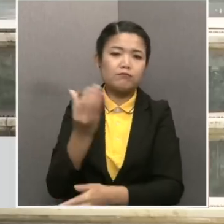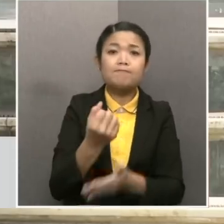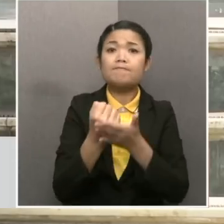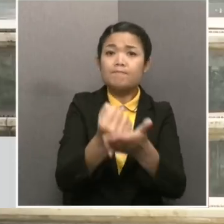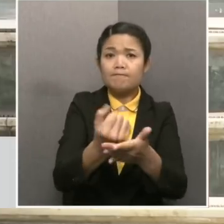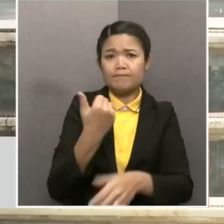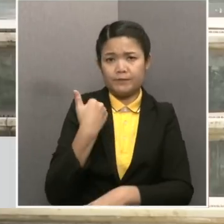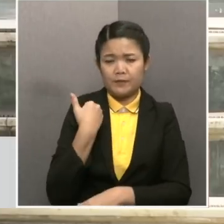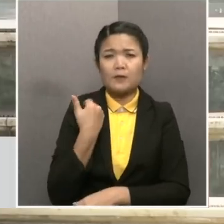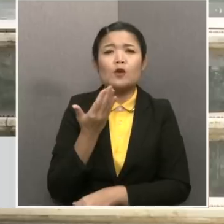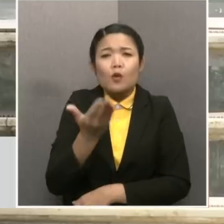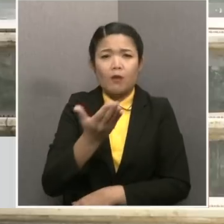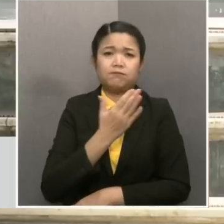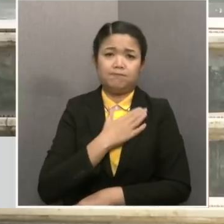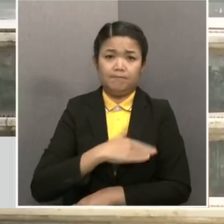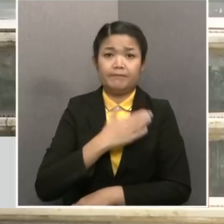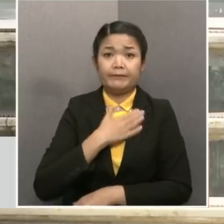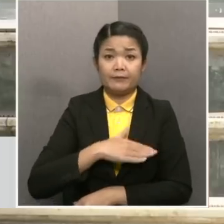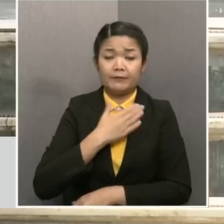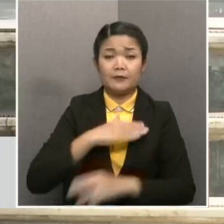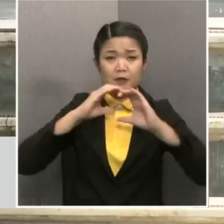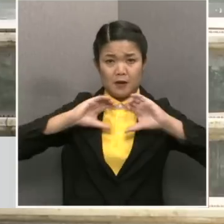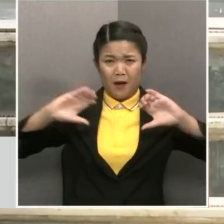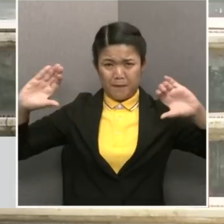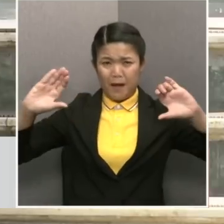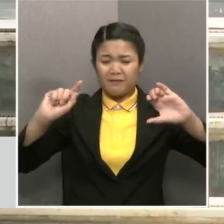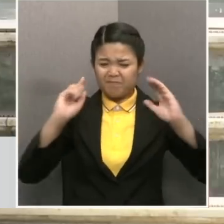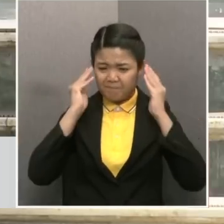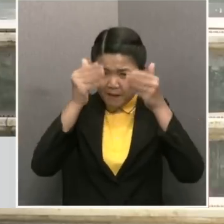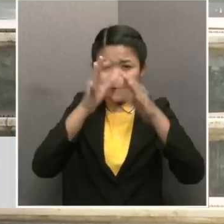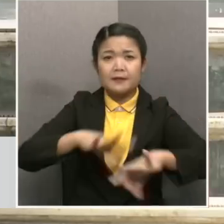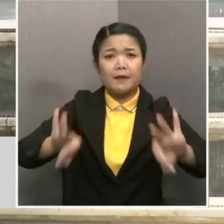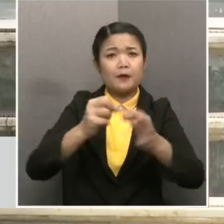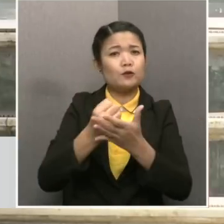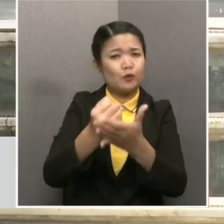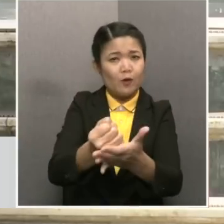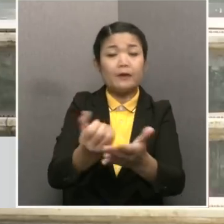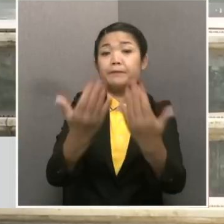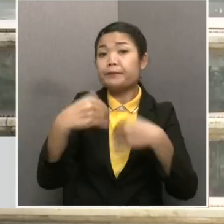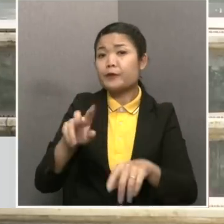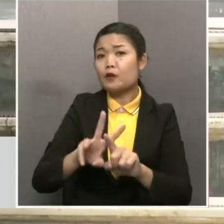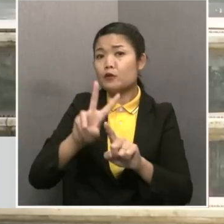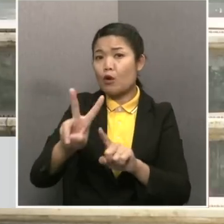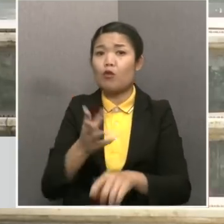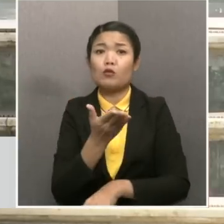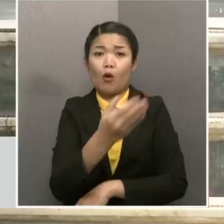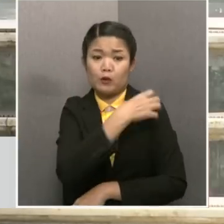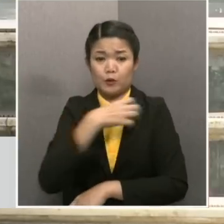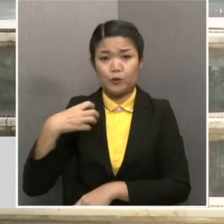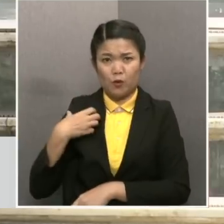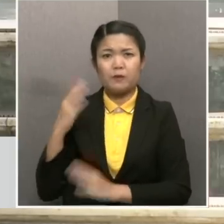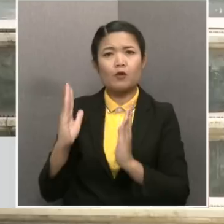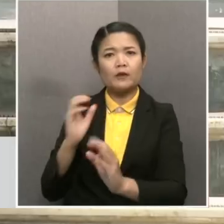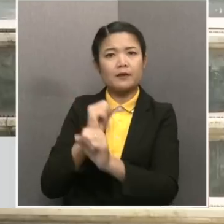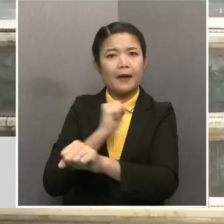ร้องว่าขอให้ใจเย็นนิดนึงนะครับเรื่องนี้รัฐบาลได้ความสำคัญอย่างเต็มที่เรื่องที่สองที่ผมขอร้องไปคือว่ามีคนงานที่จะแรงเจียจำนนที่